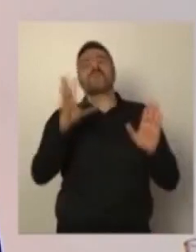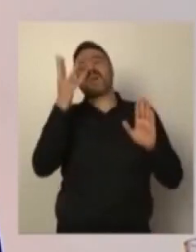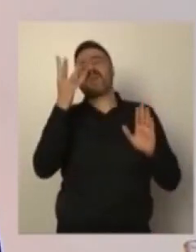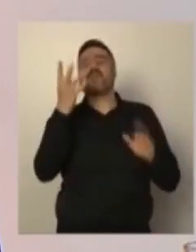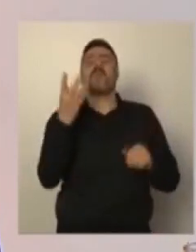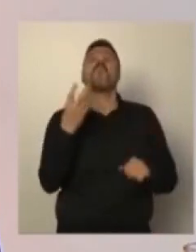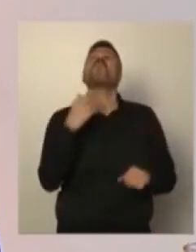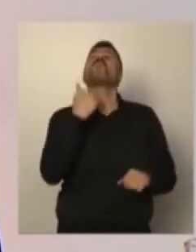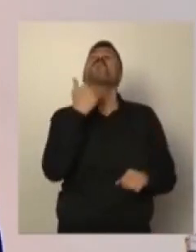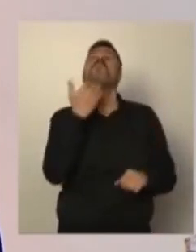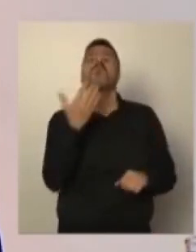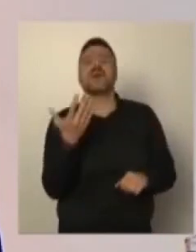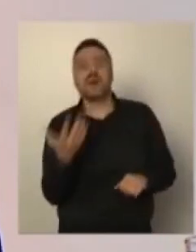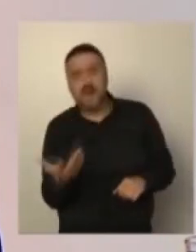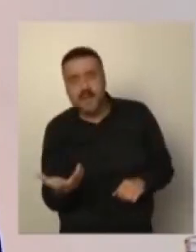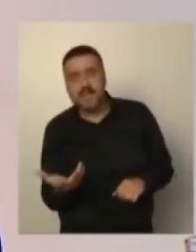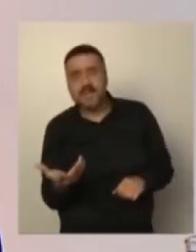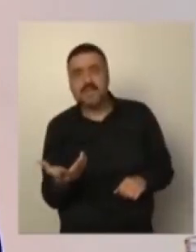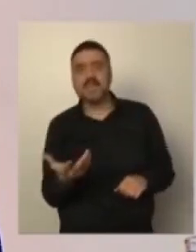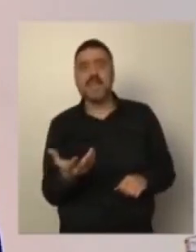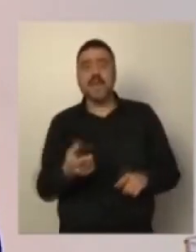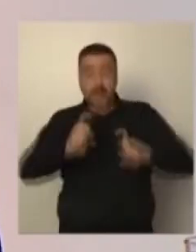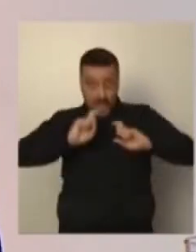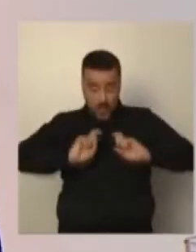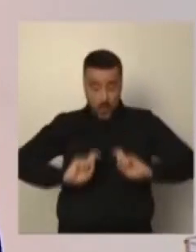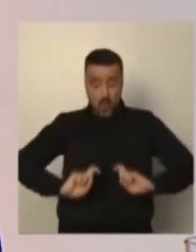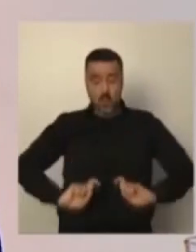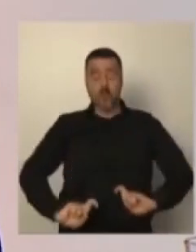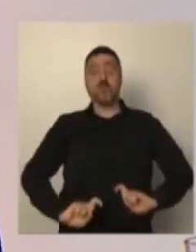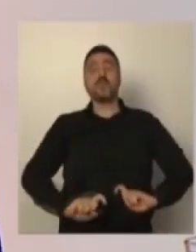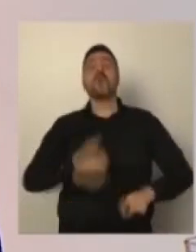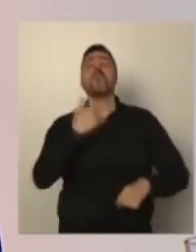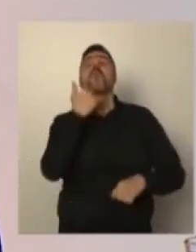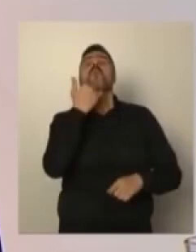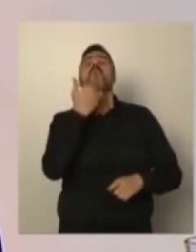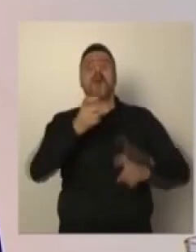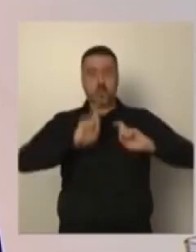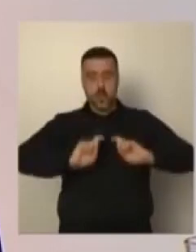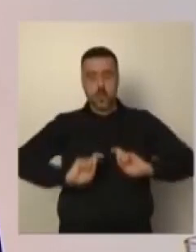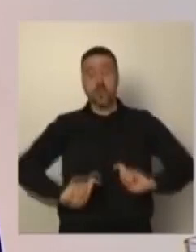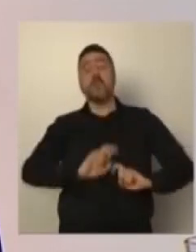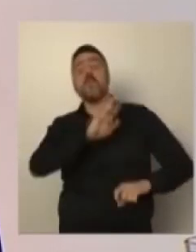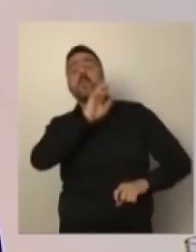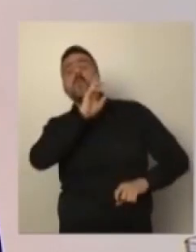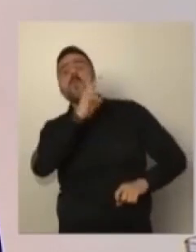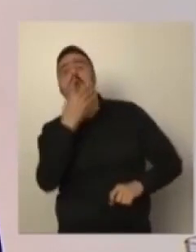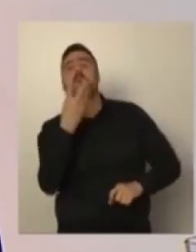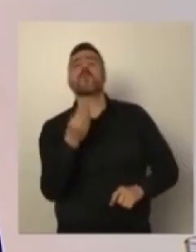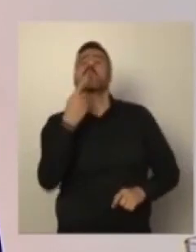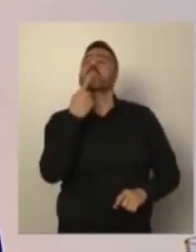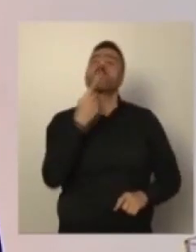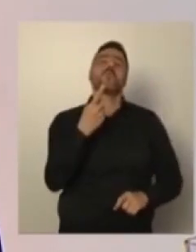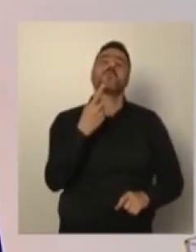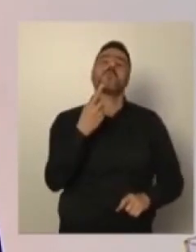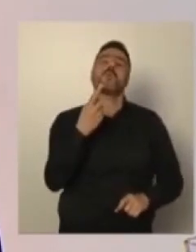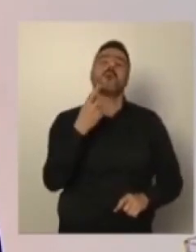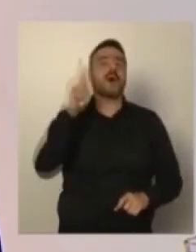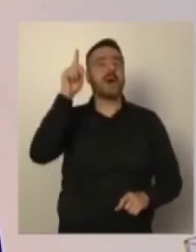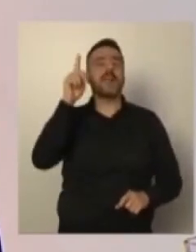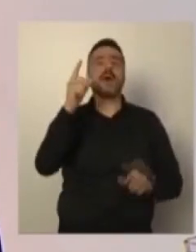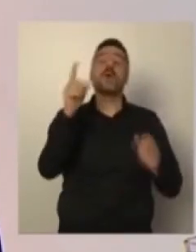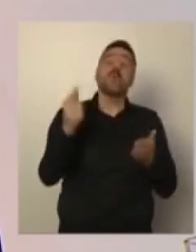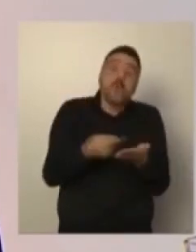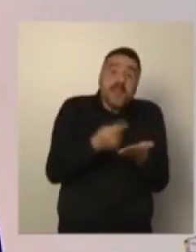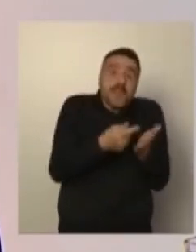rahminde iken çocukları aldırmayın. Çocuklarınızın canına kıymayın. Ayet-i kerime bunu bizlere